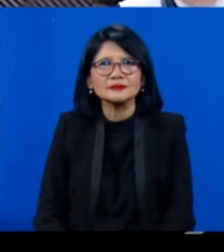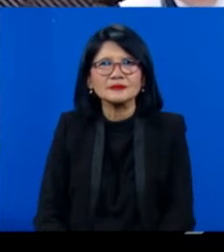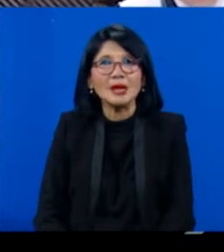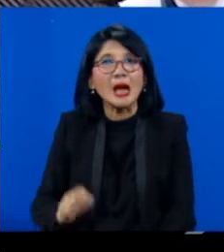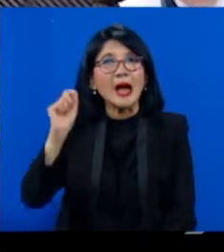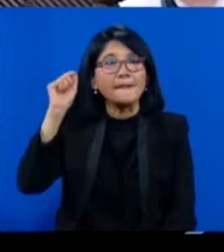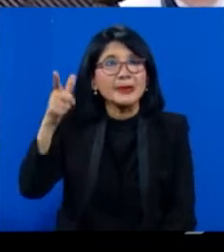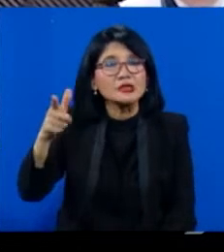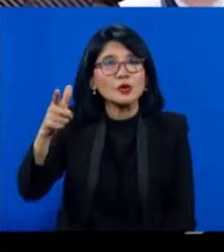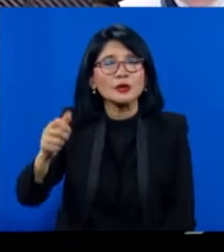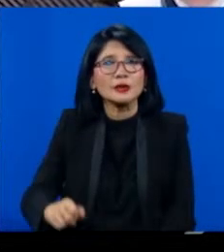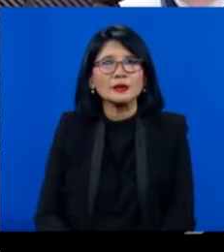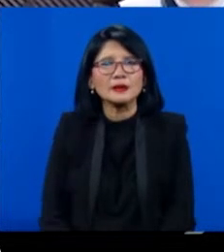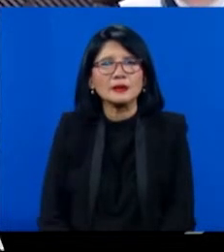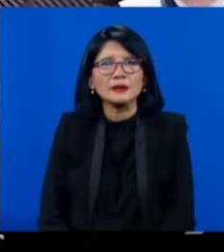besok kami akan menyelesaikan